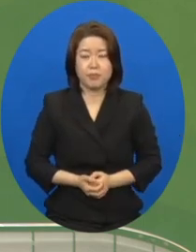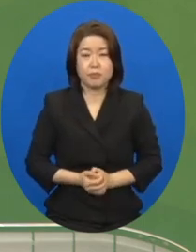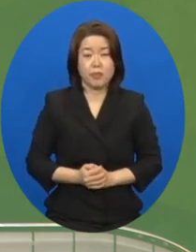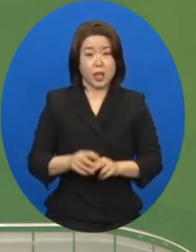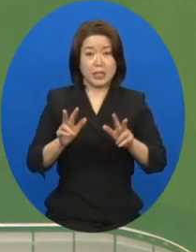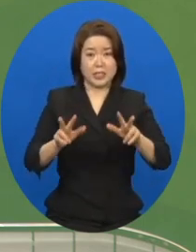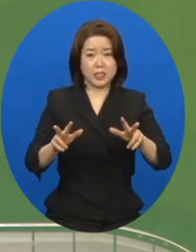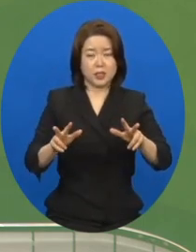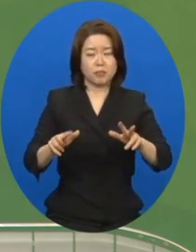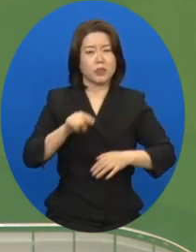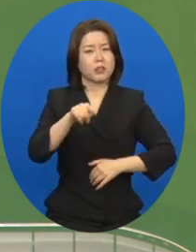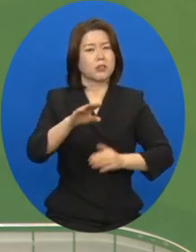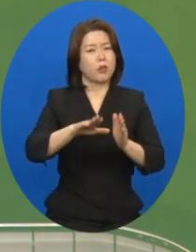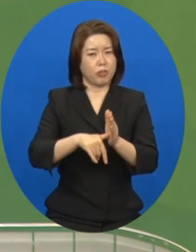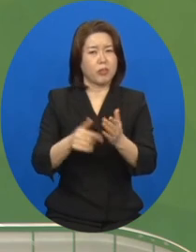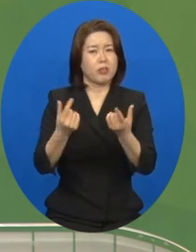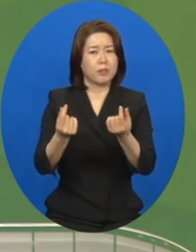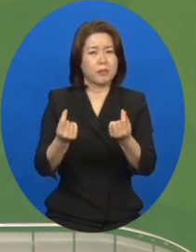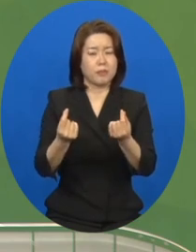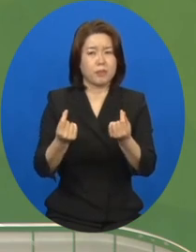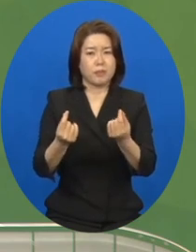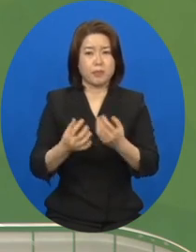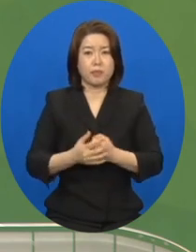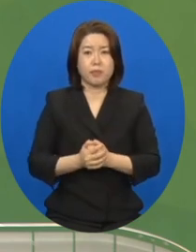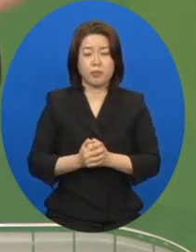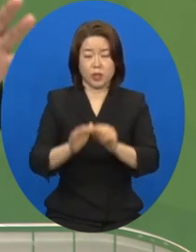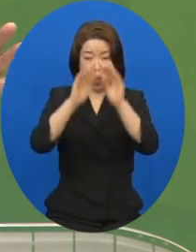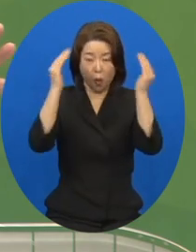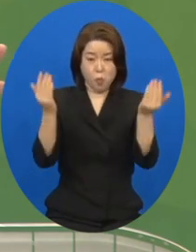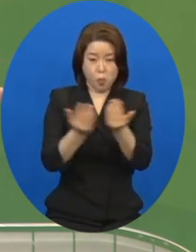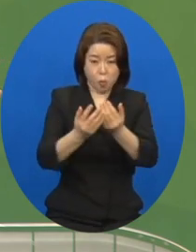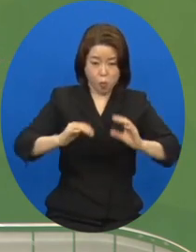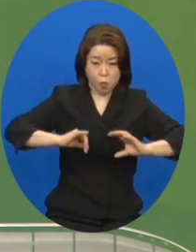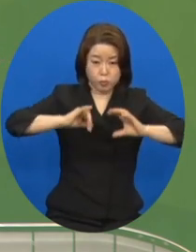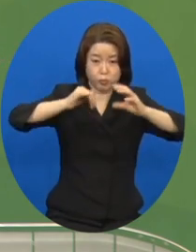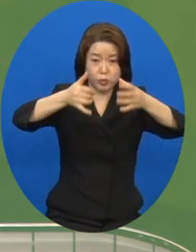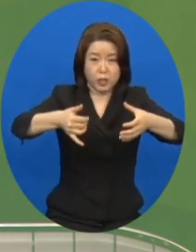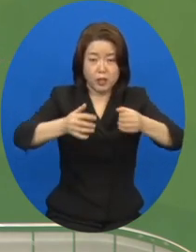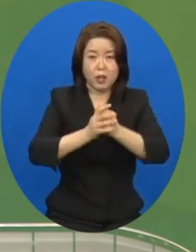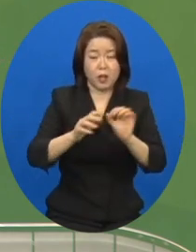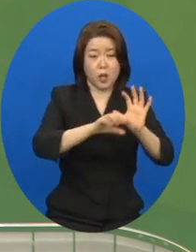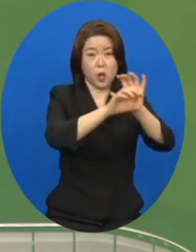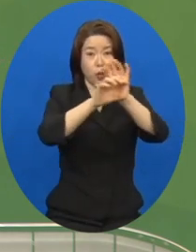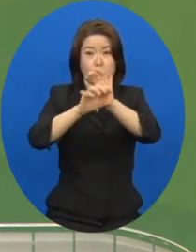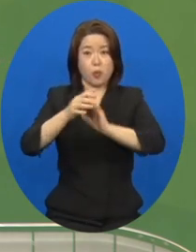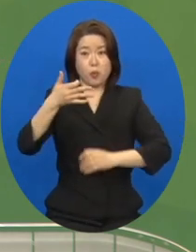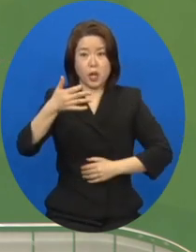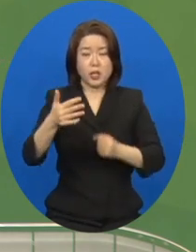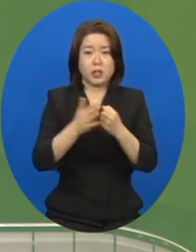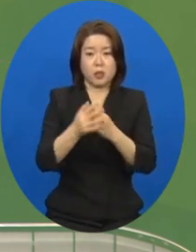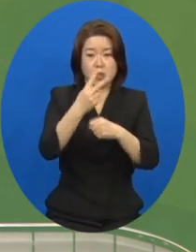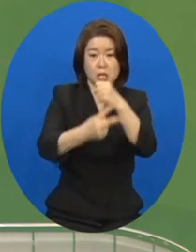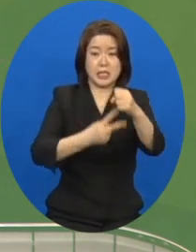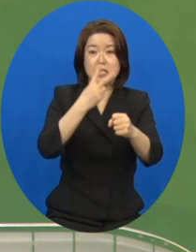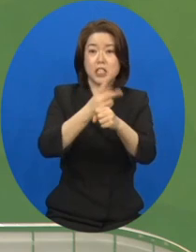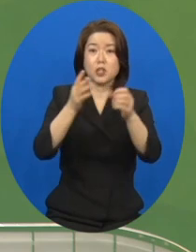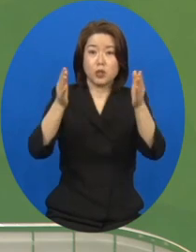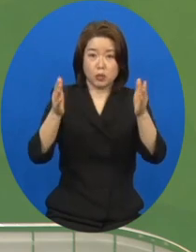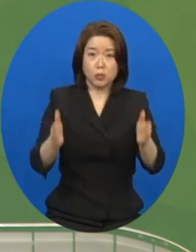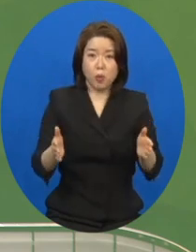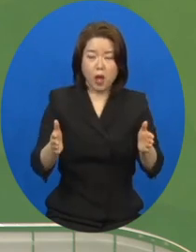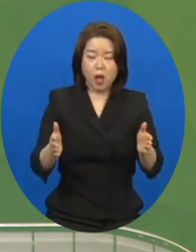지금이 그와 같은 때라는 거예요. 온 세계가 지금 코로나19로 2년 동안을 이